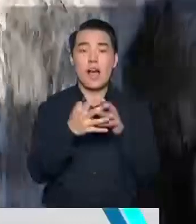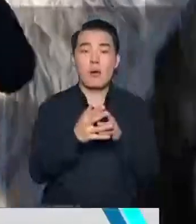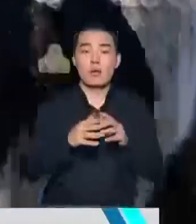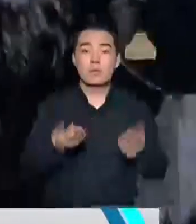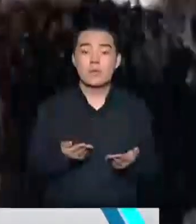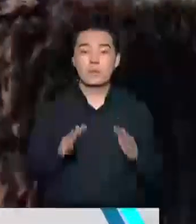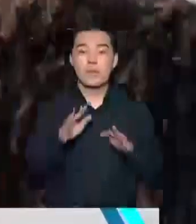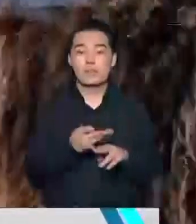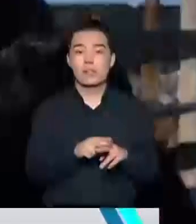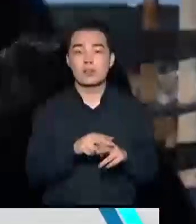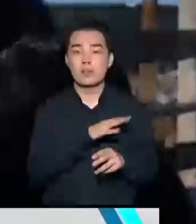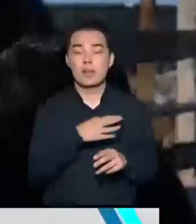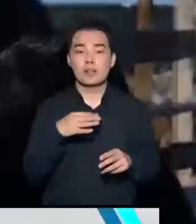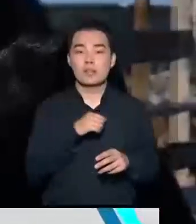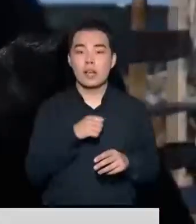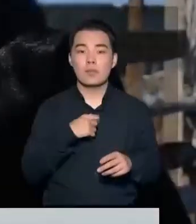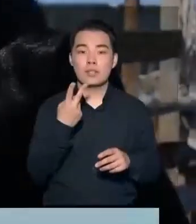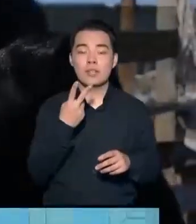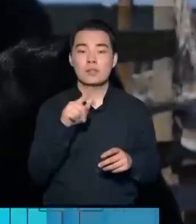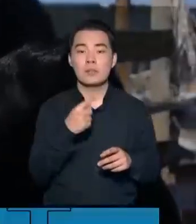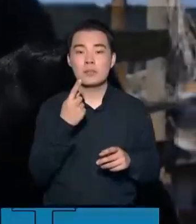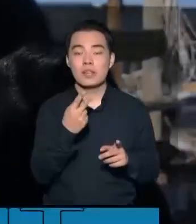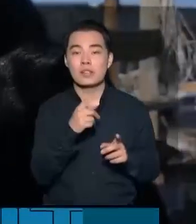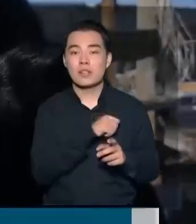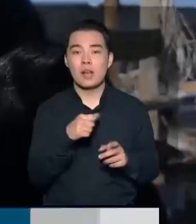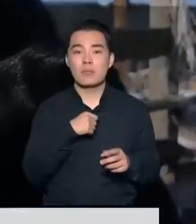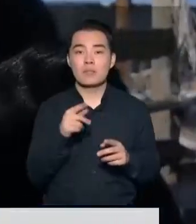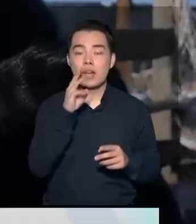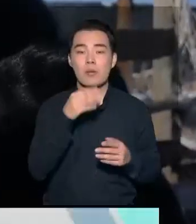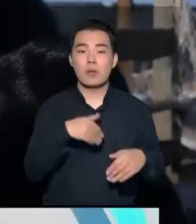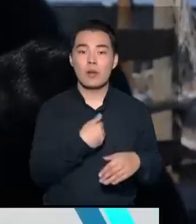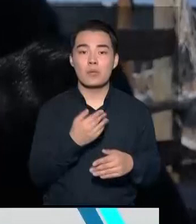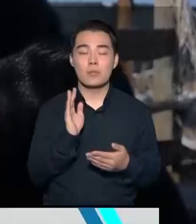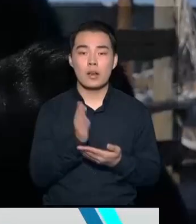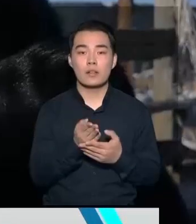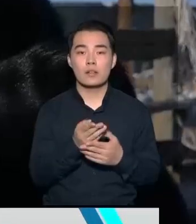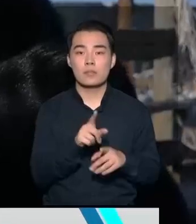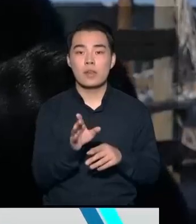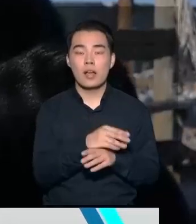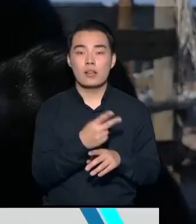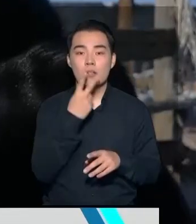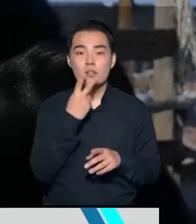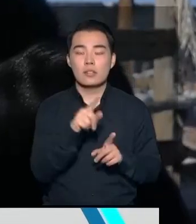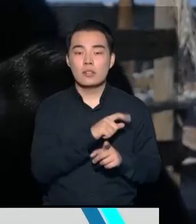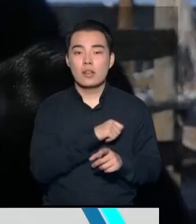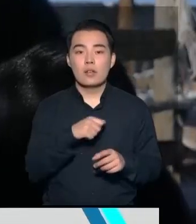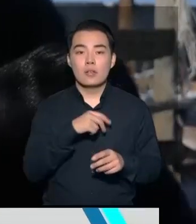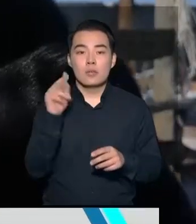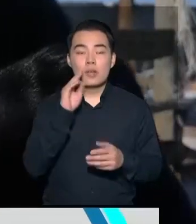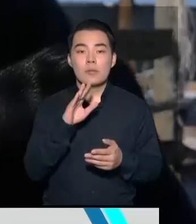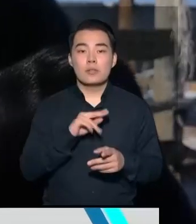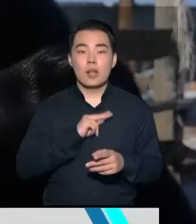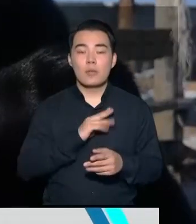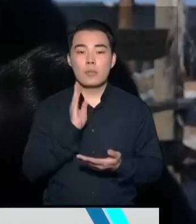адамдар екінің бірі несие алғысы келеді. Мынандай аз пайызды несиені алу, алу деген ол негізі мүмкін емес нәрсе еді ғой, ал